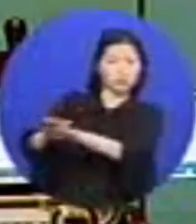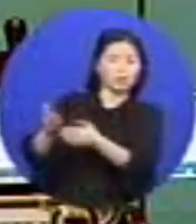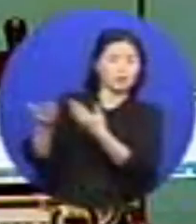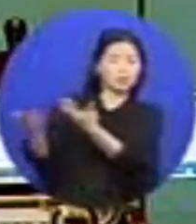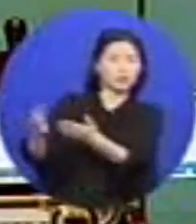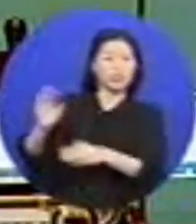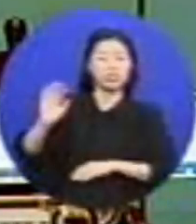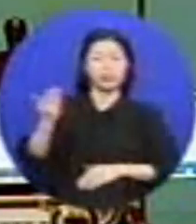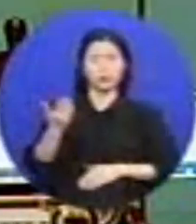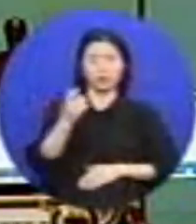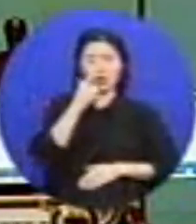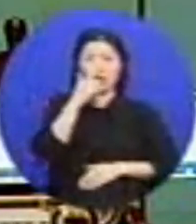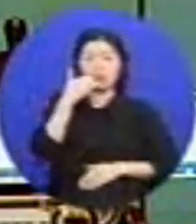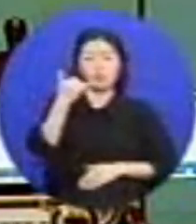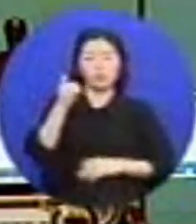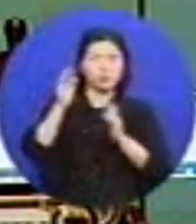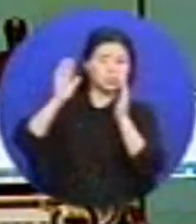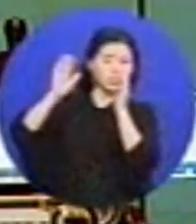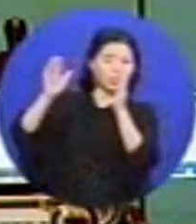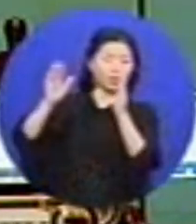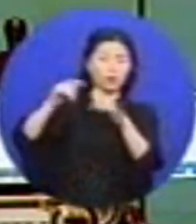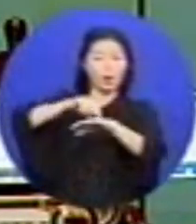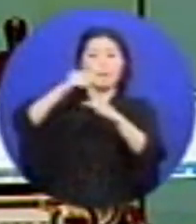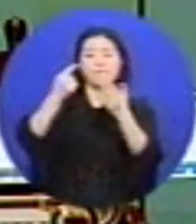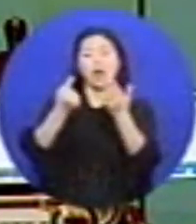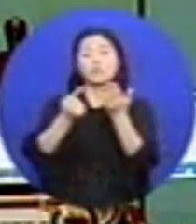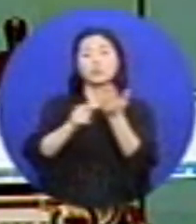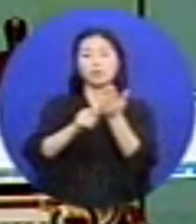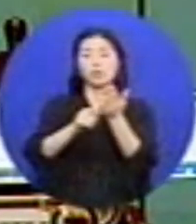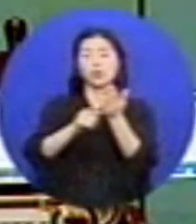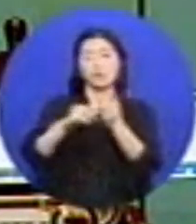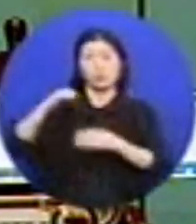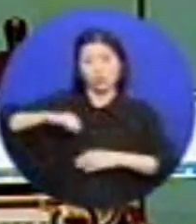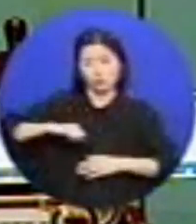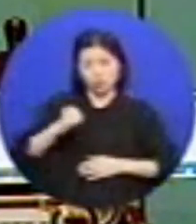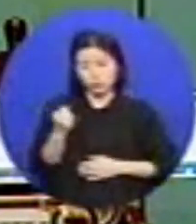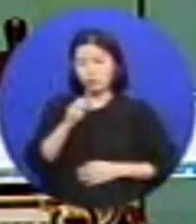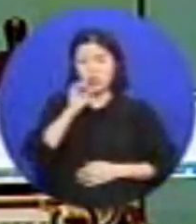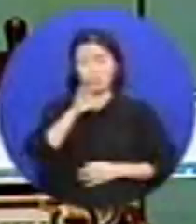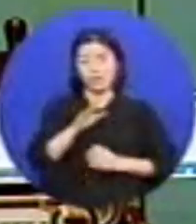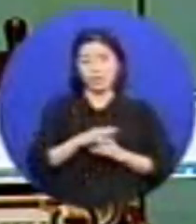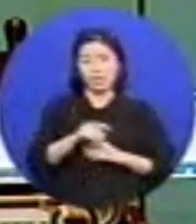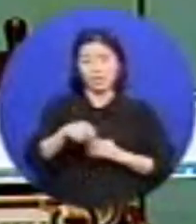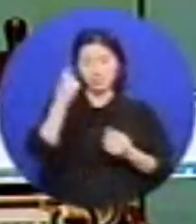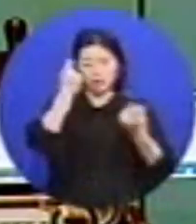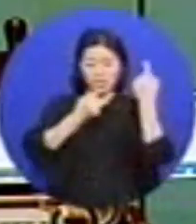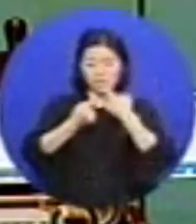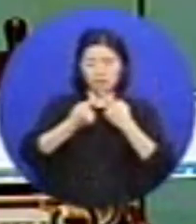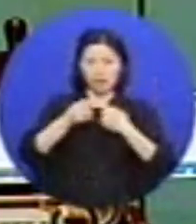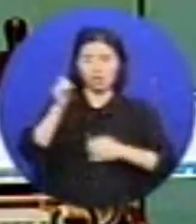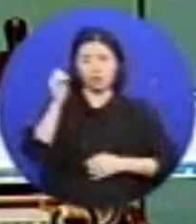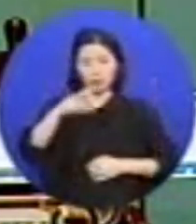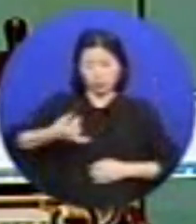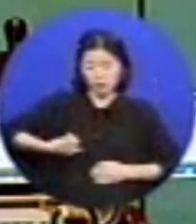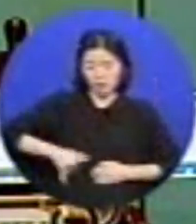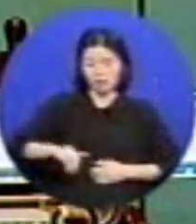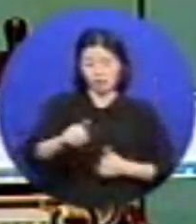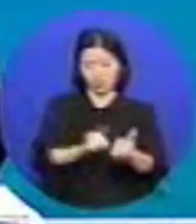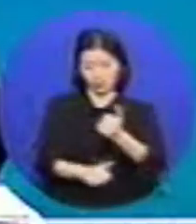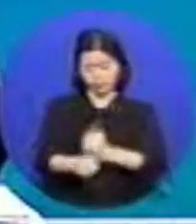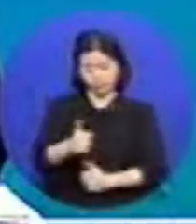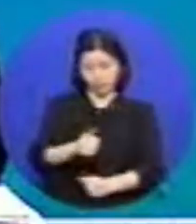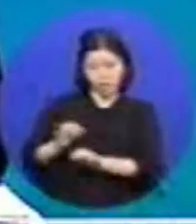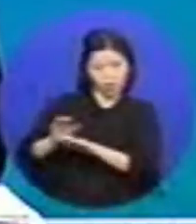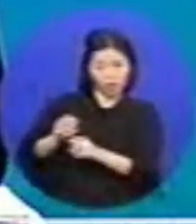부모님을 향하여 마음으로 순종이 안 돼요. 그리고 그 상처가 자녀에게 물려지니